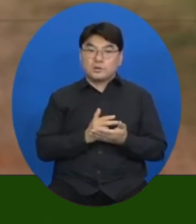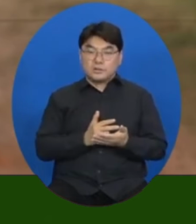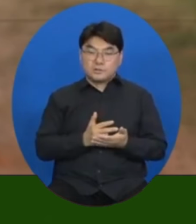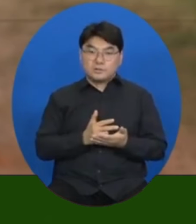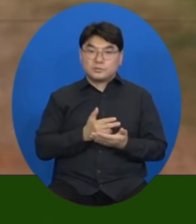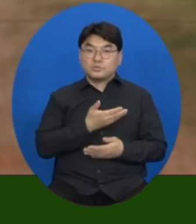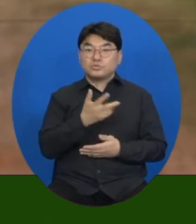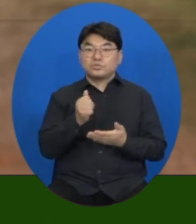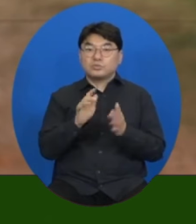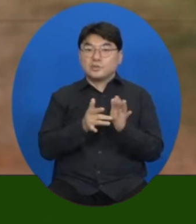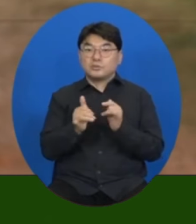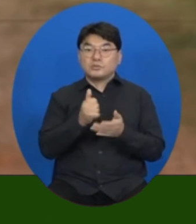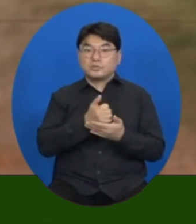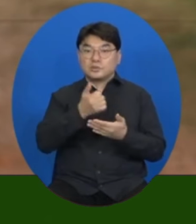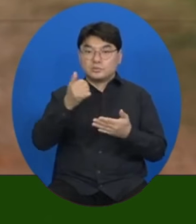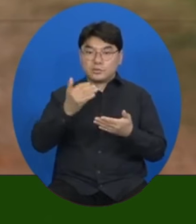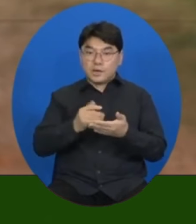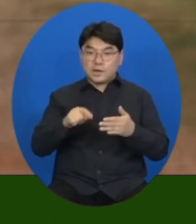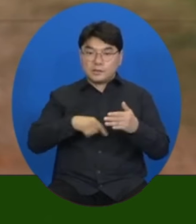당신은